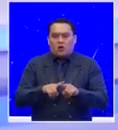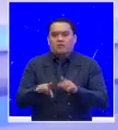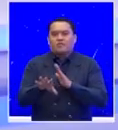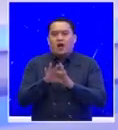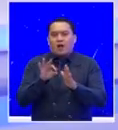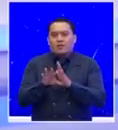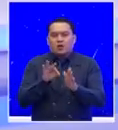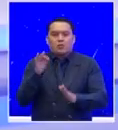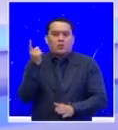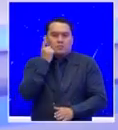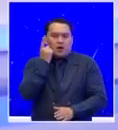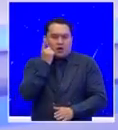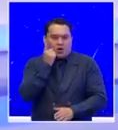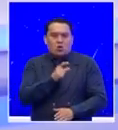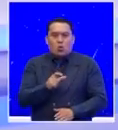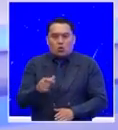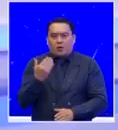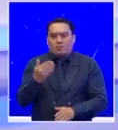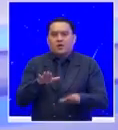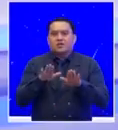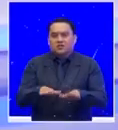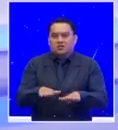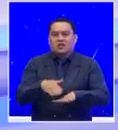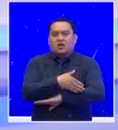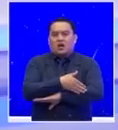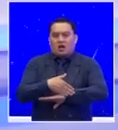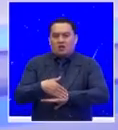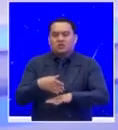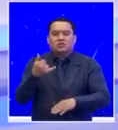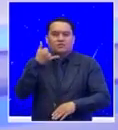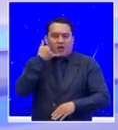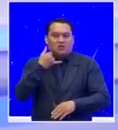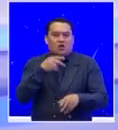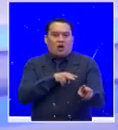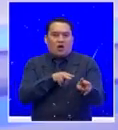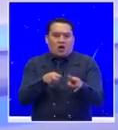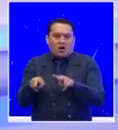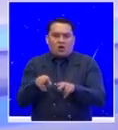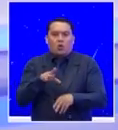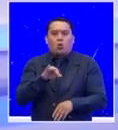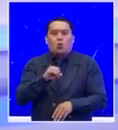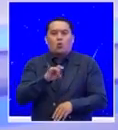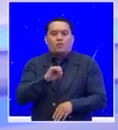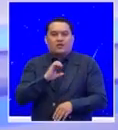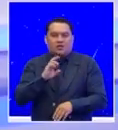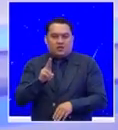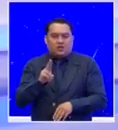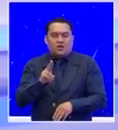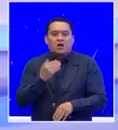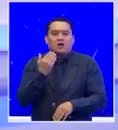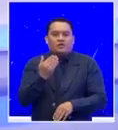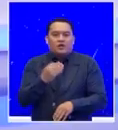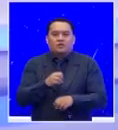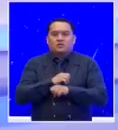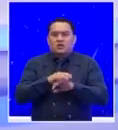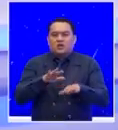определяя по мобильным телефонам граждан их местоположение и контакты, можно отслеживать распространение COVID-19.